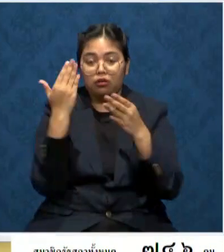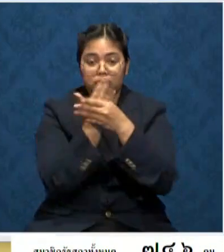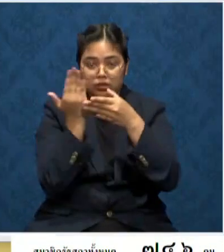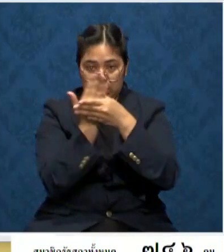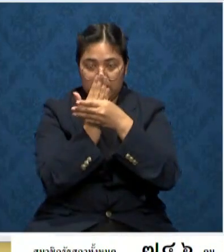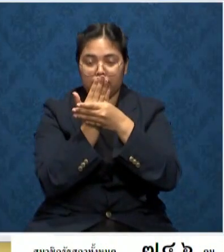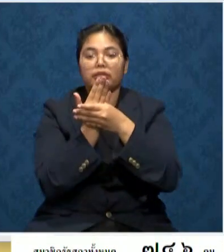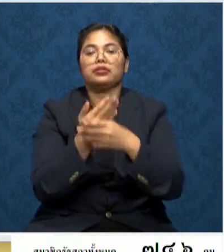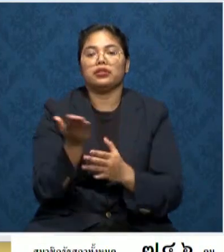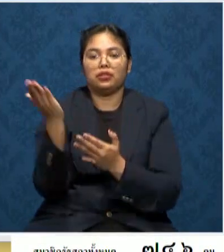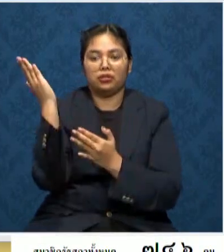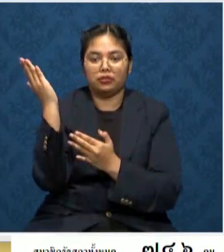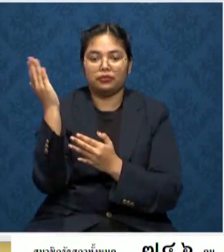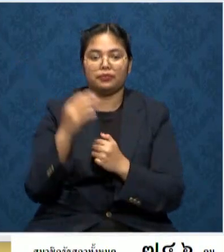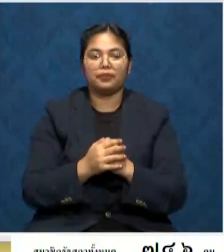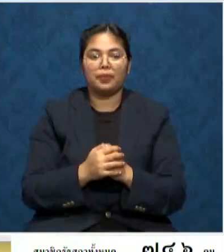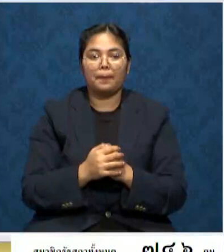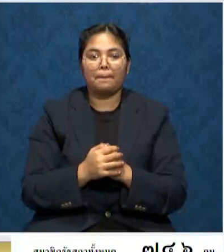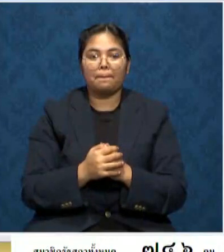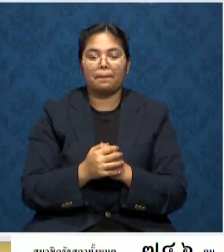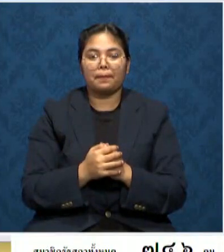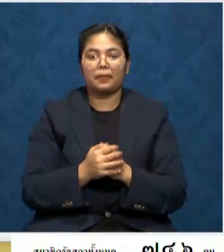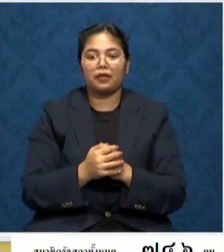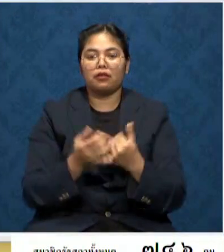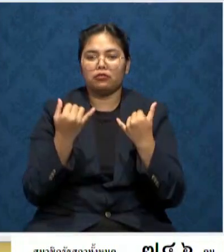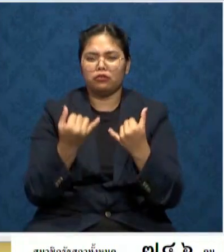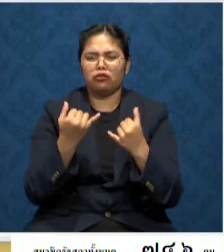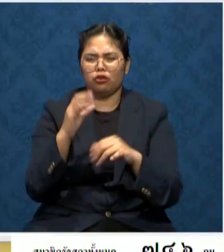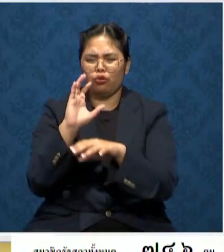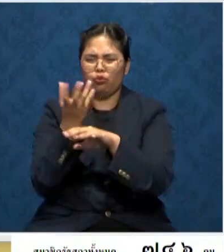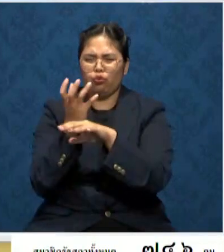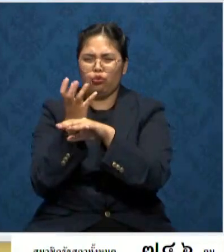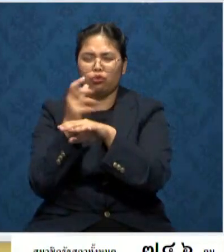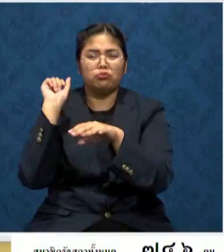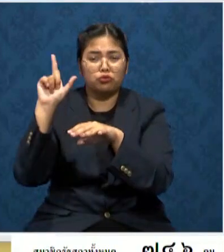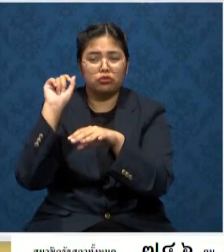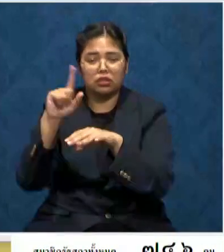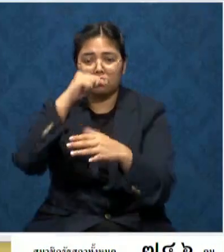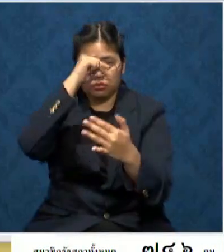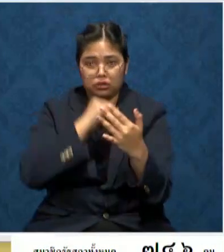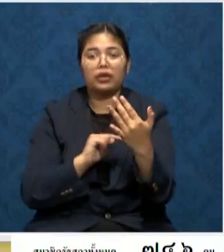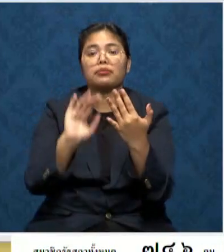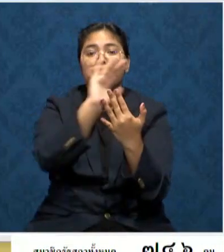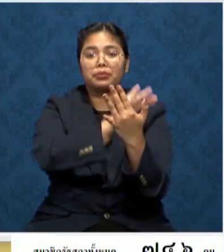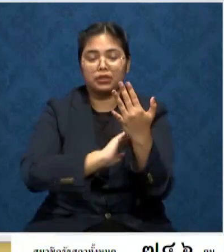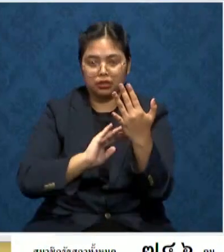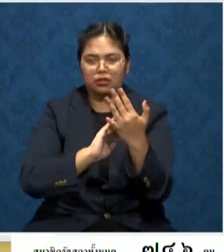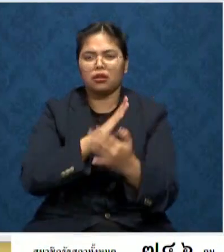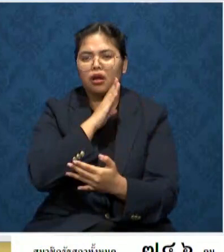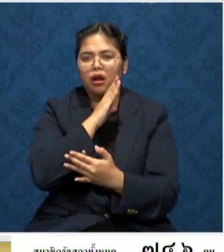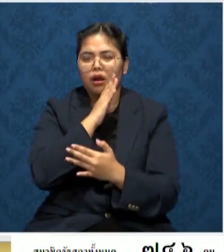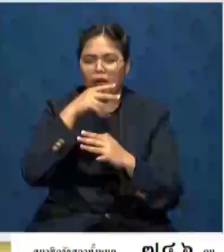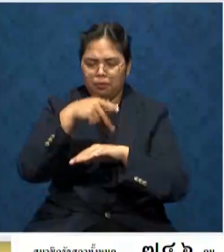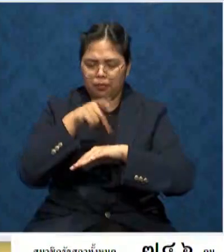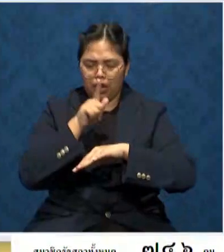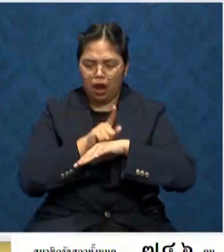ขอไปสไลด์ต่ไปเลยครับสถานการณระบบกชีพจุกเฉินของประเทศไยถ้าทำตัทานจะ